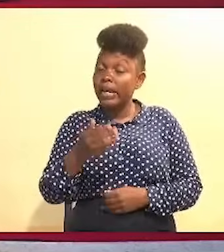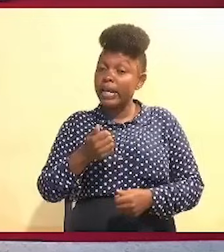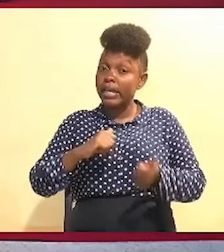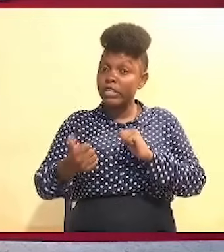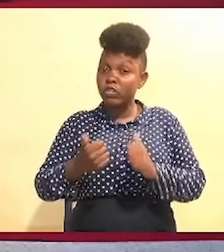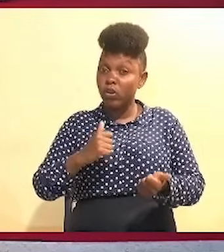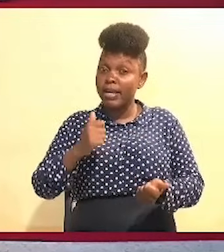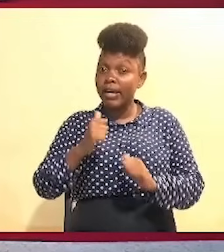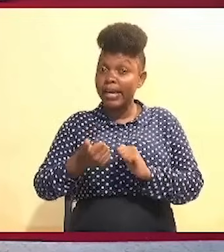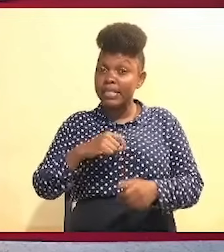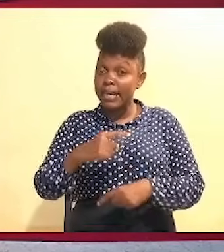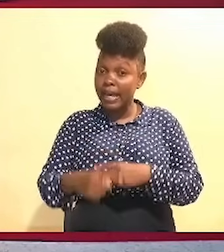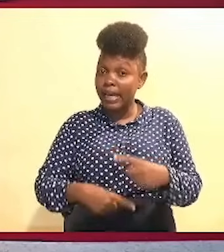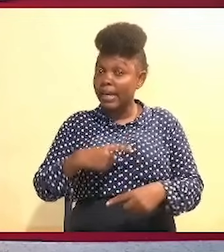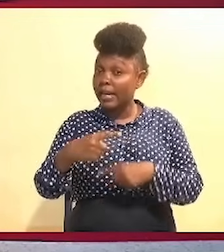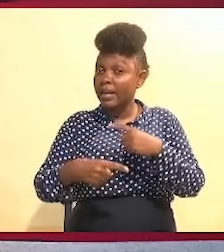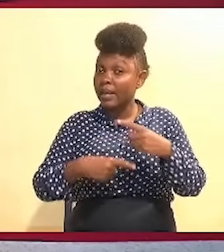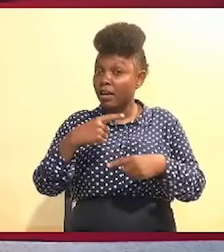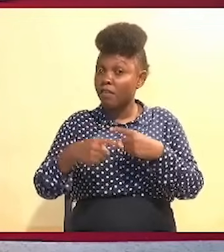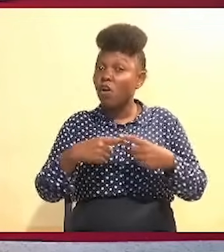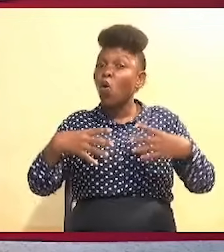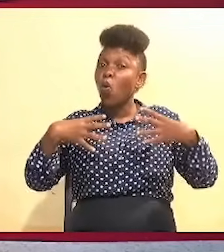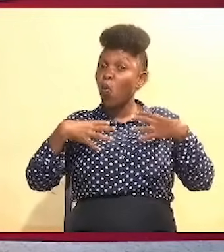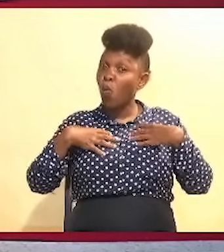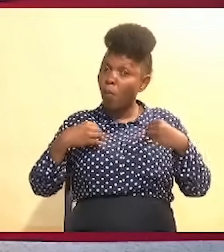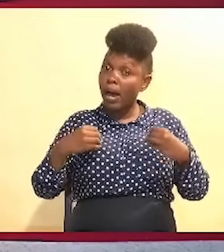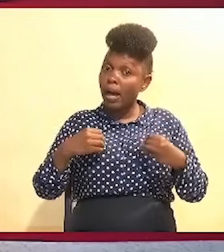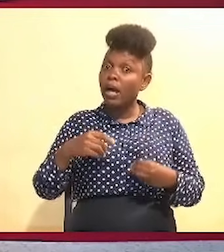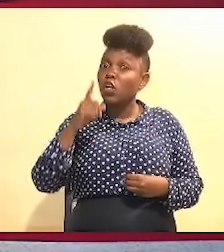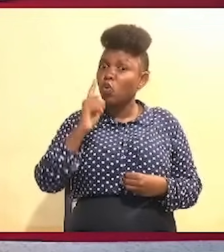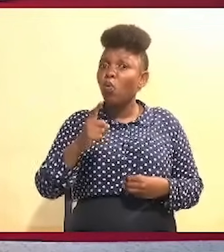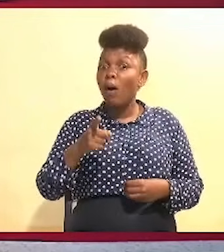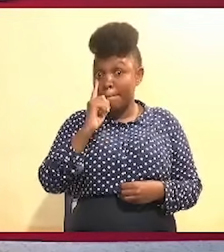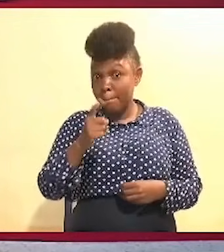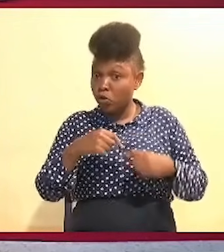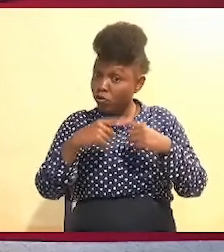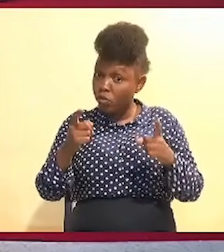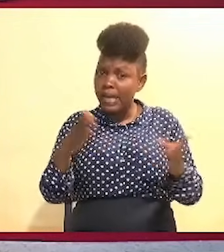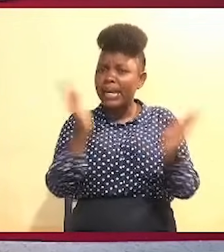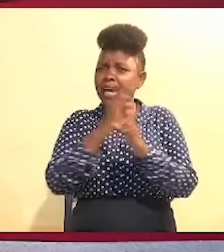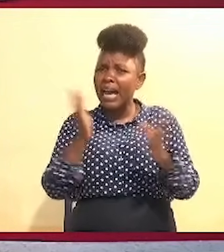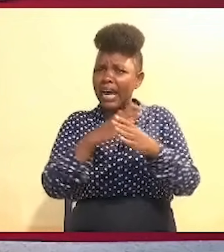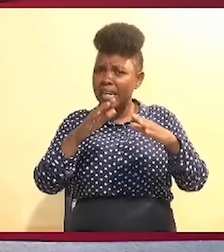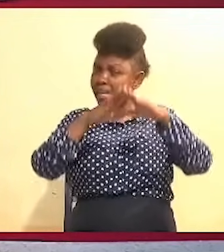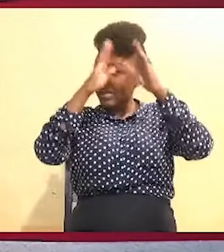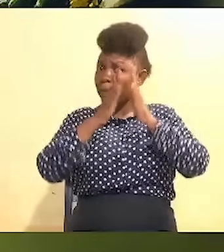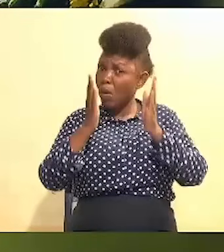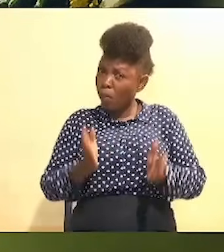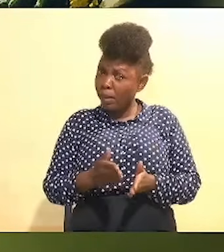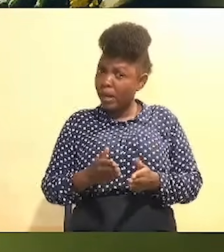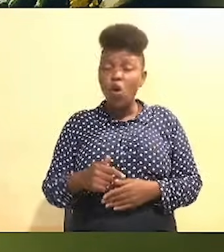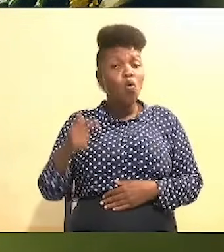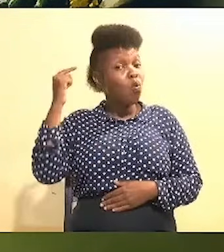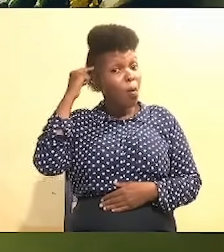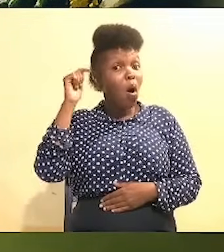zoezi endelevu. Kubali kuwa mko tofauti, ni hali ya kimaumbile. Ubongo